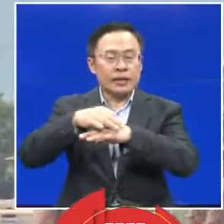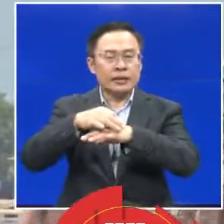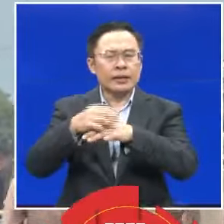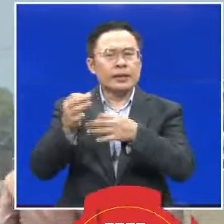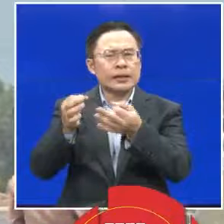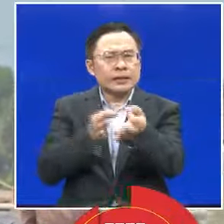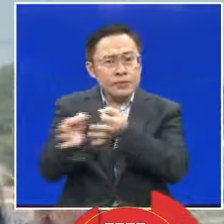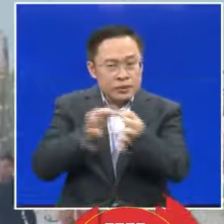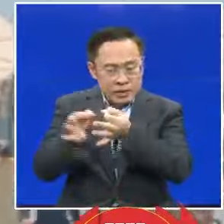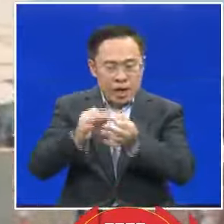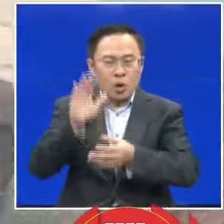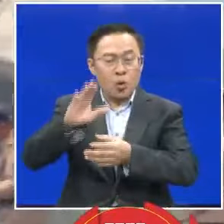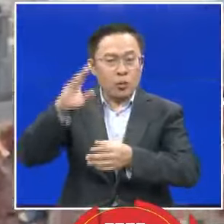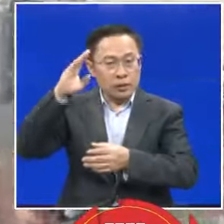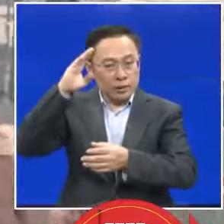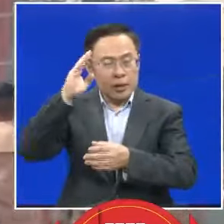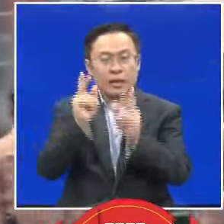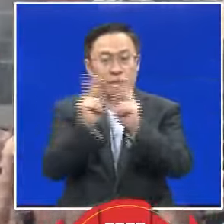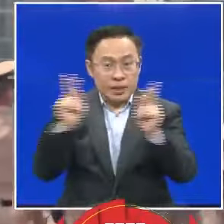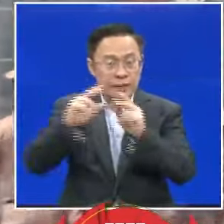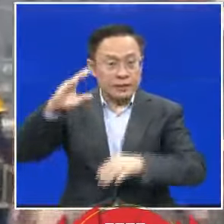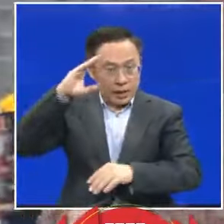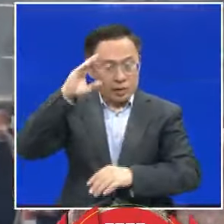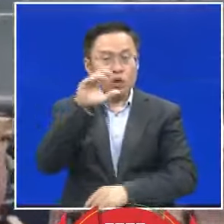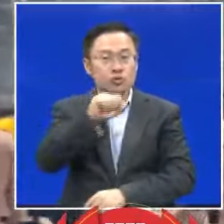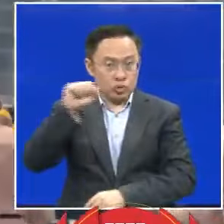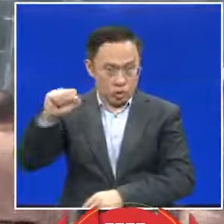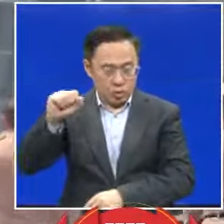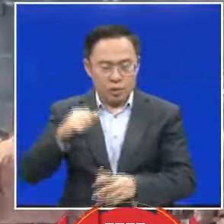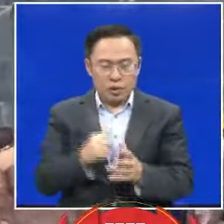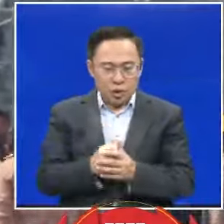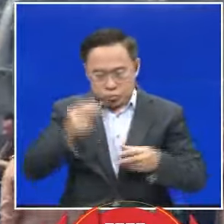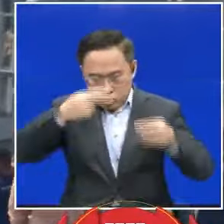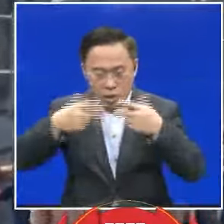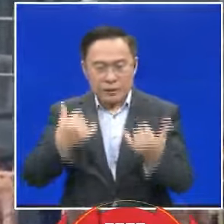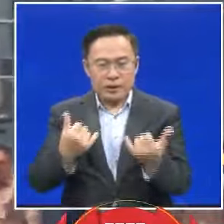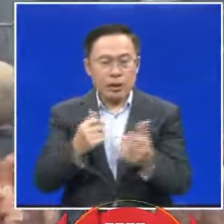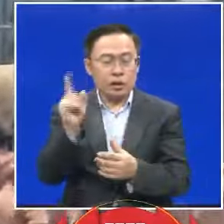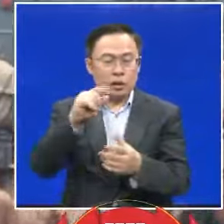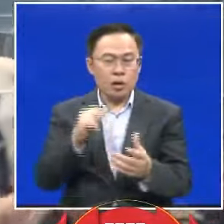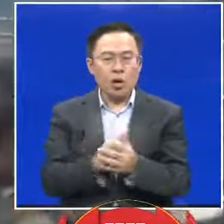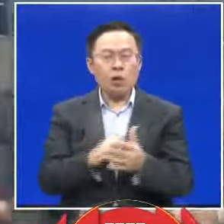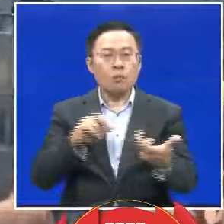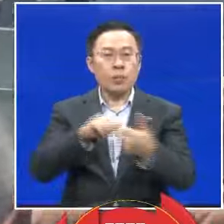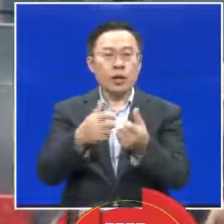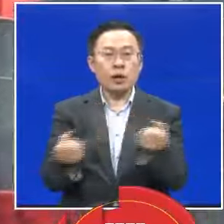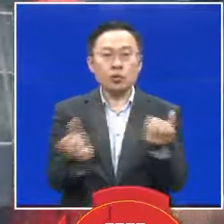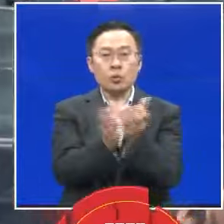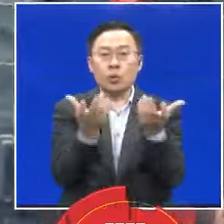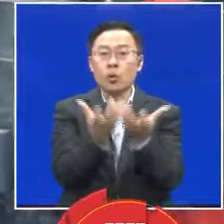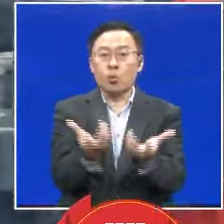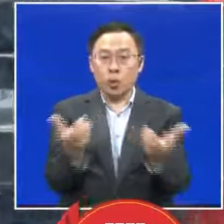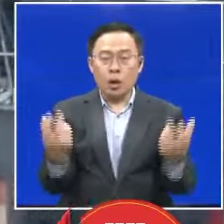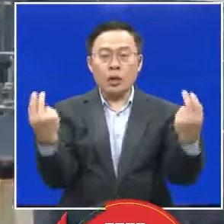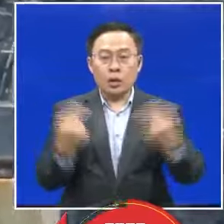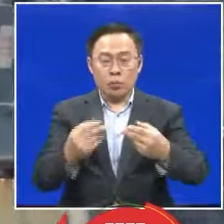ท่านก็น่าจะคุ้นกันดีนี่แหละก็บอกว่ากรณีนี้เนี่ยผลกระทบที่มันชัดมากๆก็คือความเสียหายของยุทธอุปกรณ์